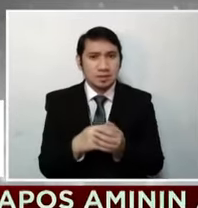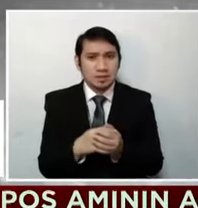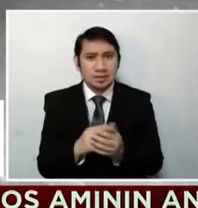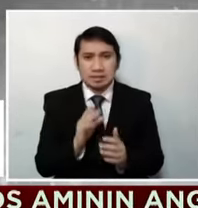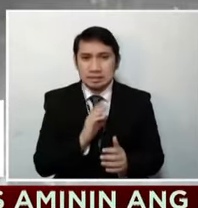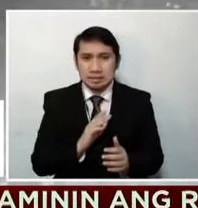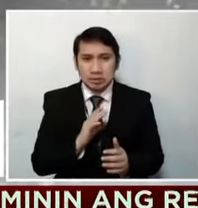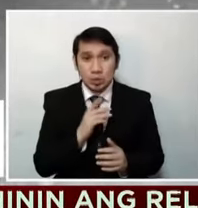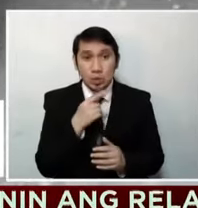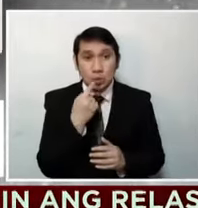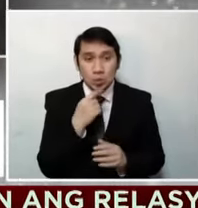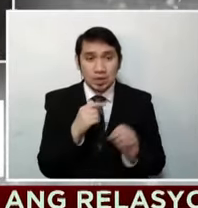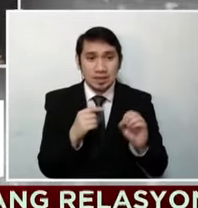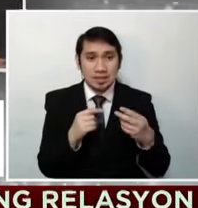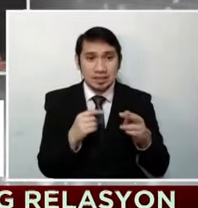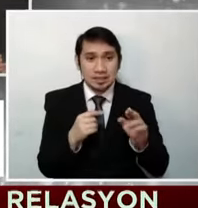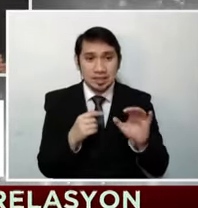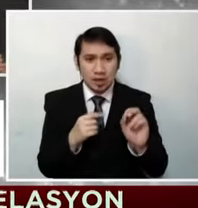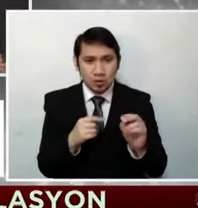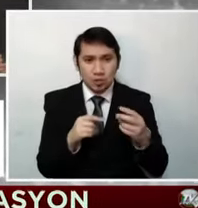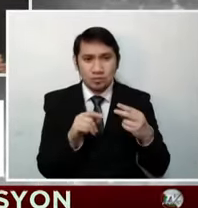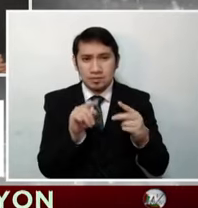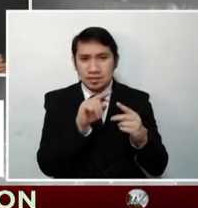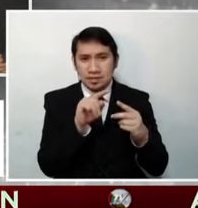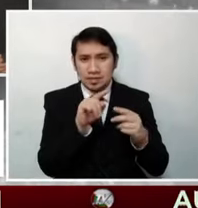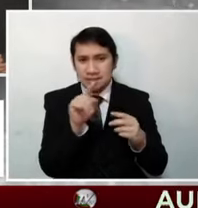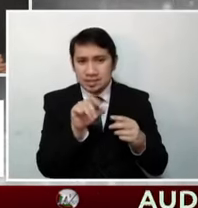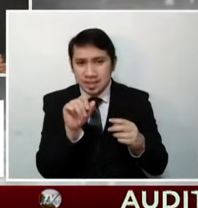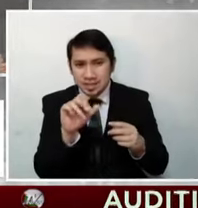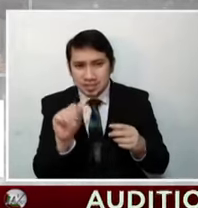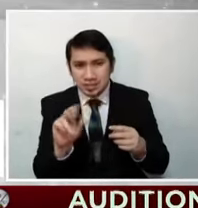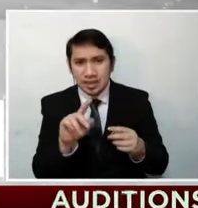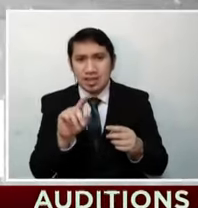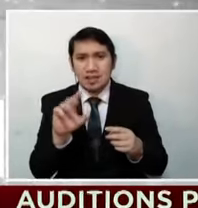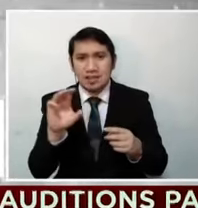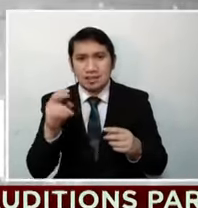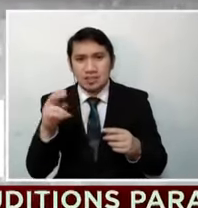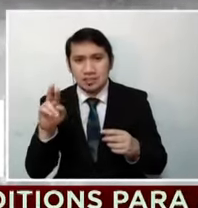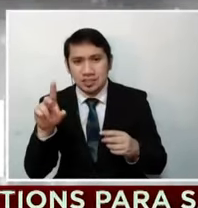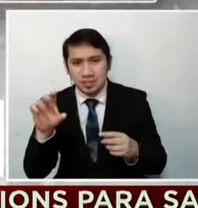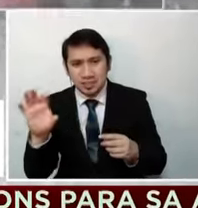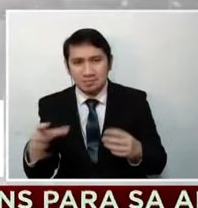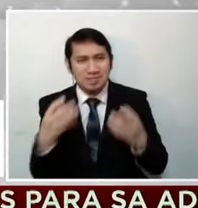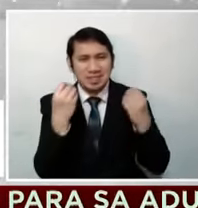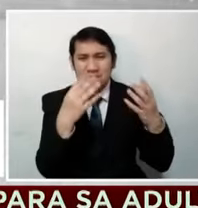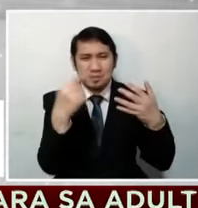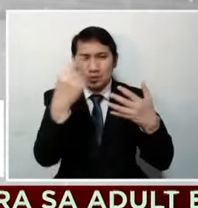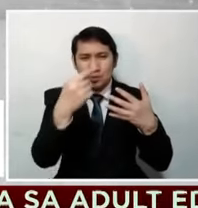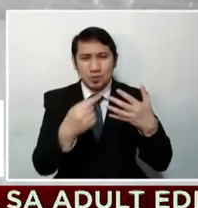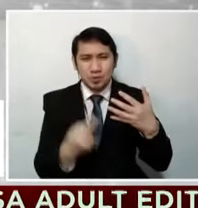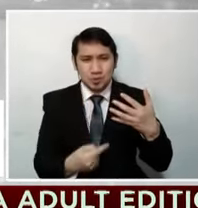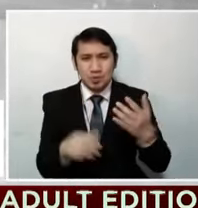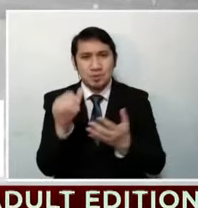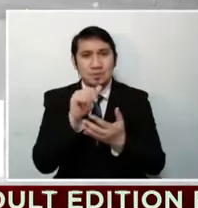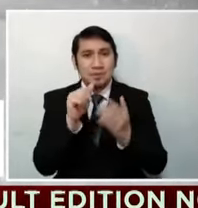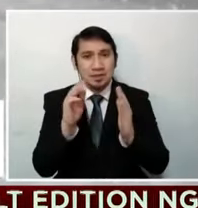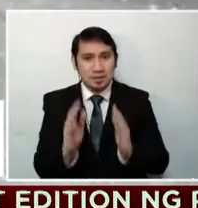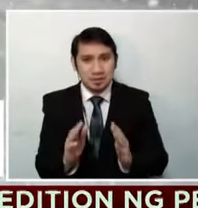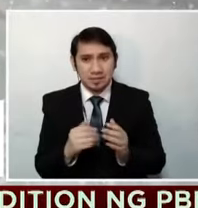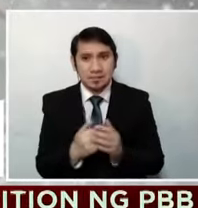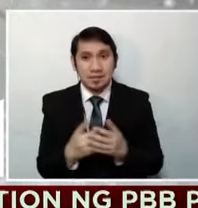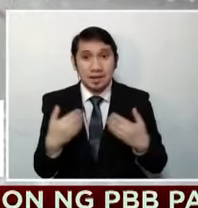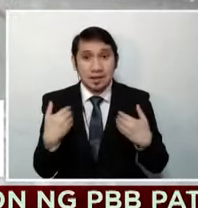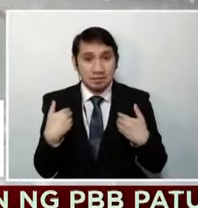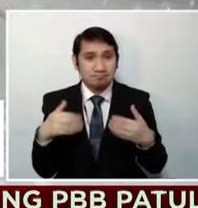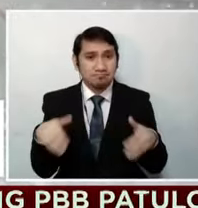ni na megastar Sharon Cuneta, Shasha Padilla, Aga at Sherlyn Gonzalez Mulak at marami pang taga-showbiz. Kakakasal lang ni Isaac sa party